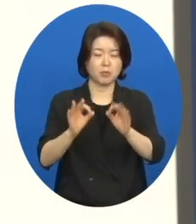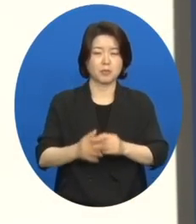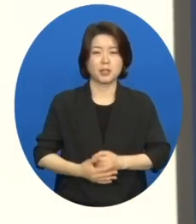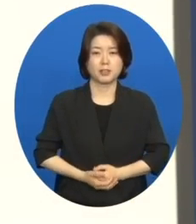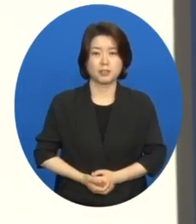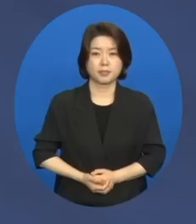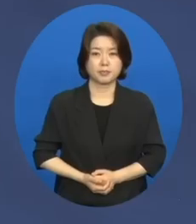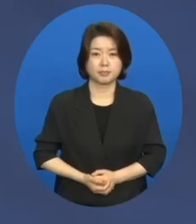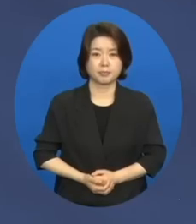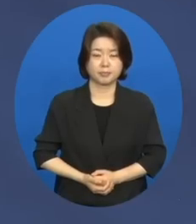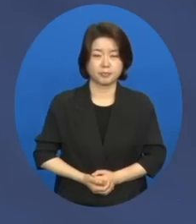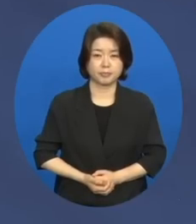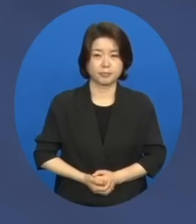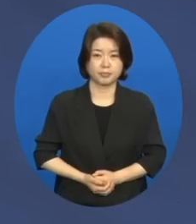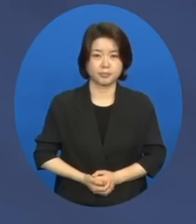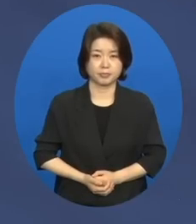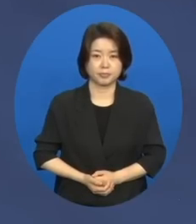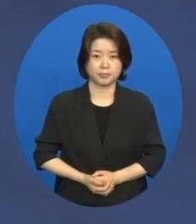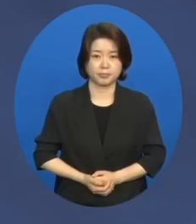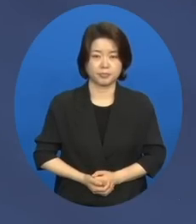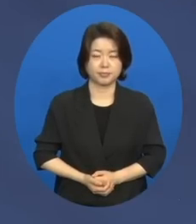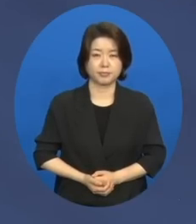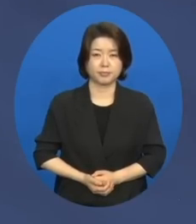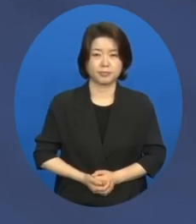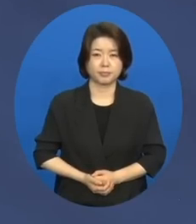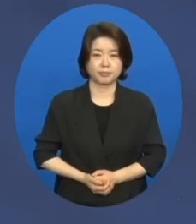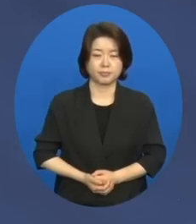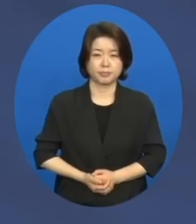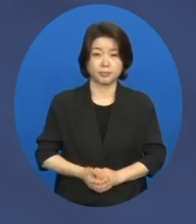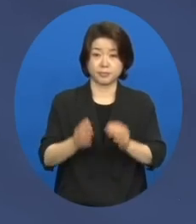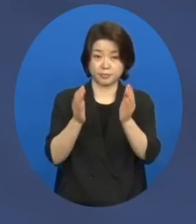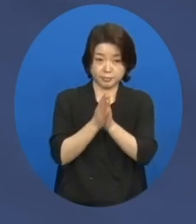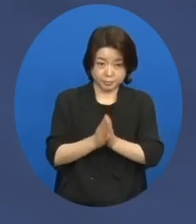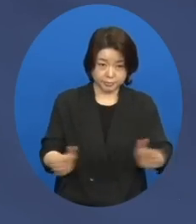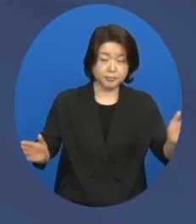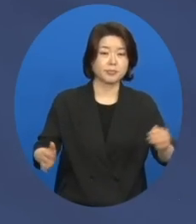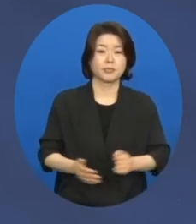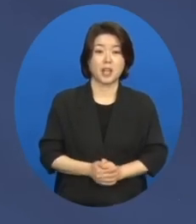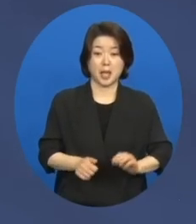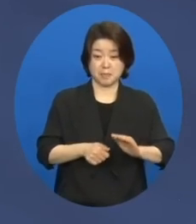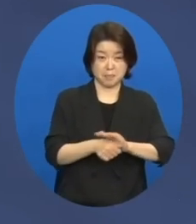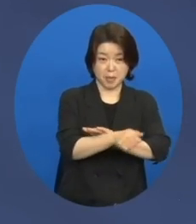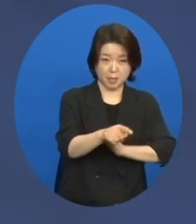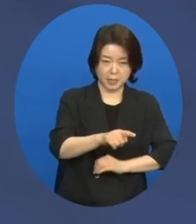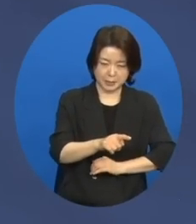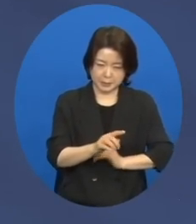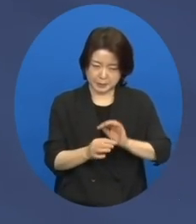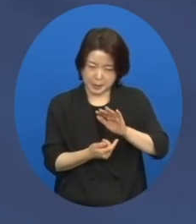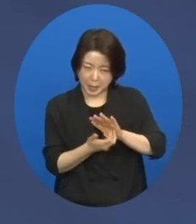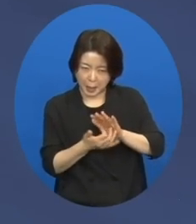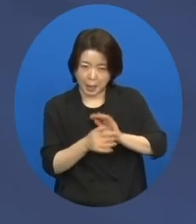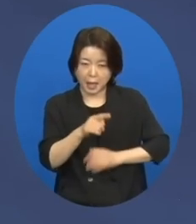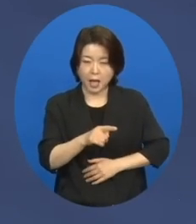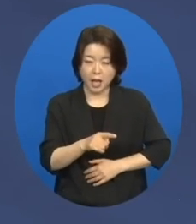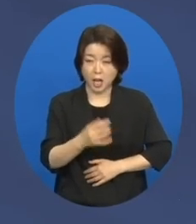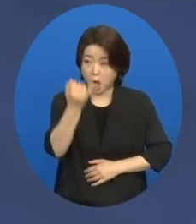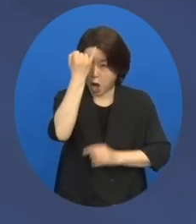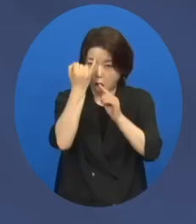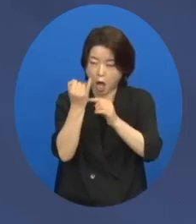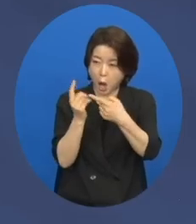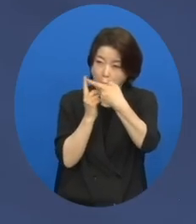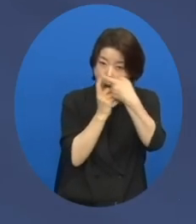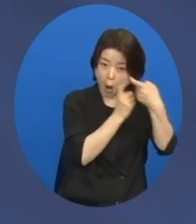보시겠습니다. 11장 3절에서 4절. 자, 시작. 뱀이 그 간계로 하와를 미혹한 것